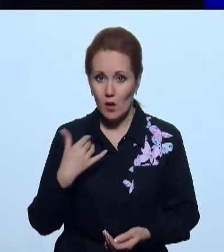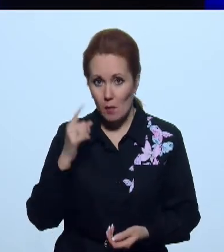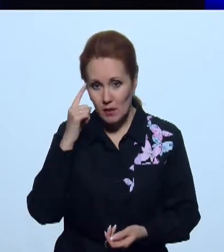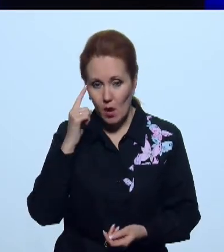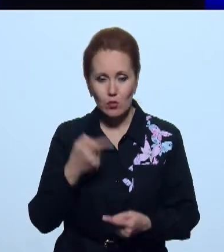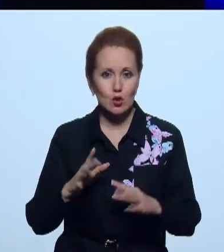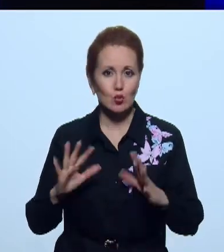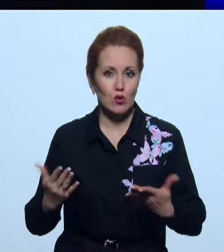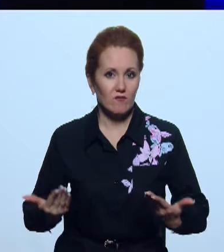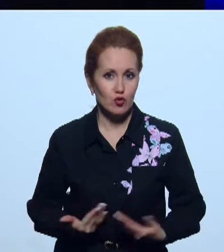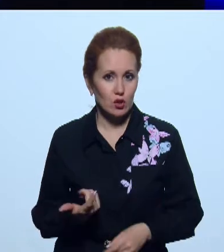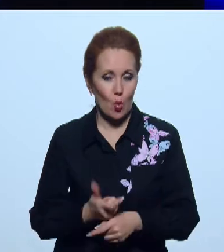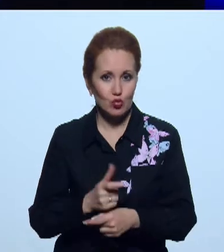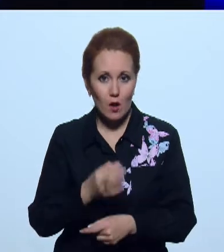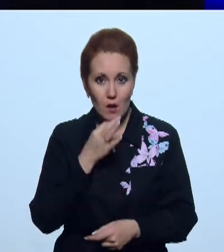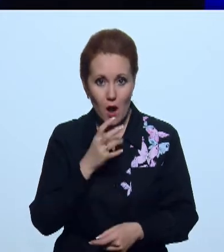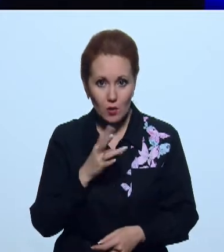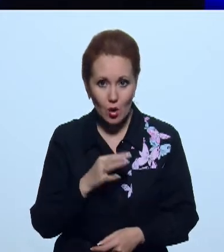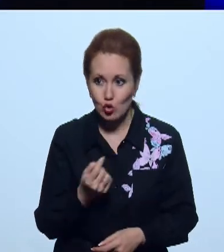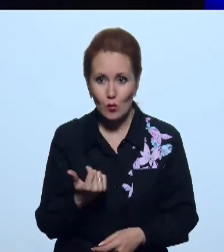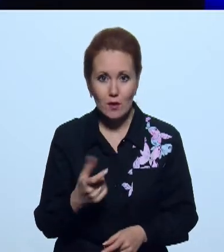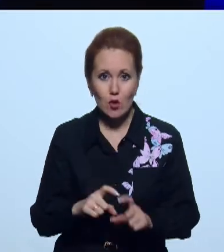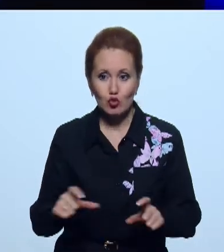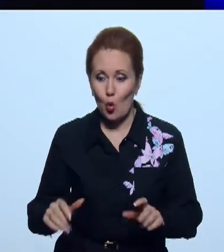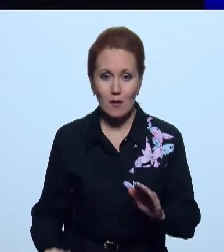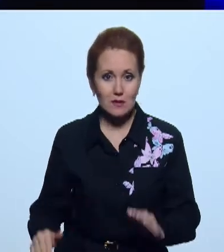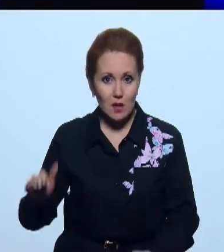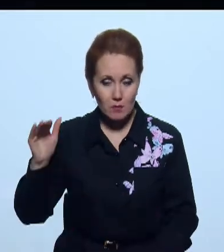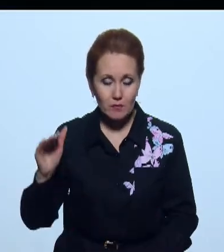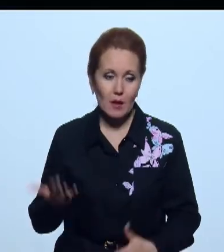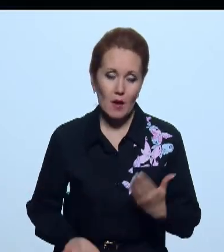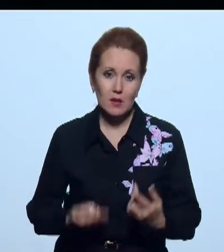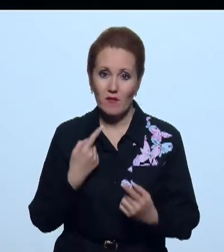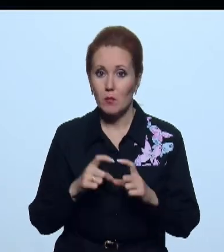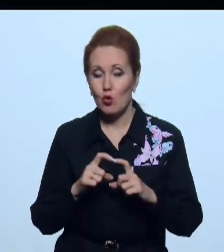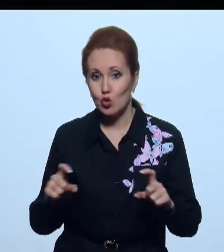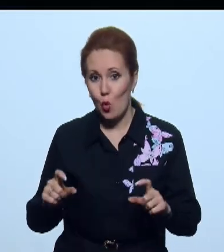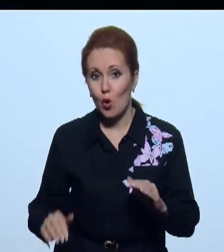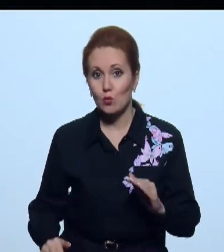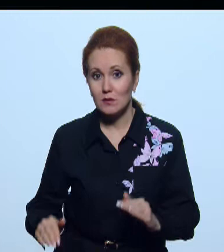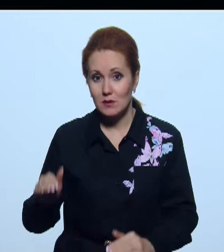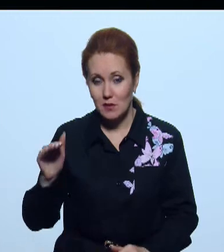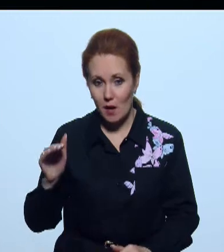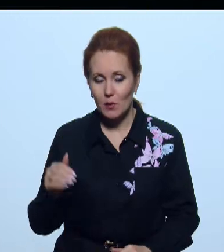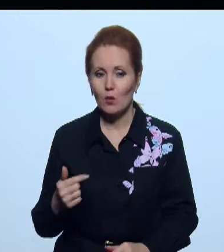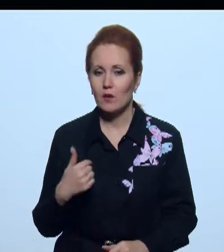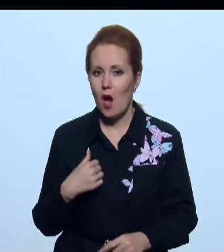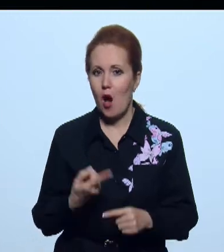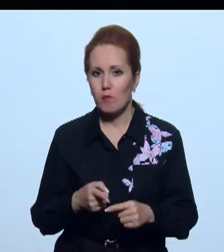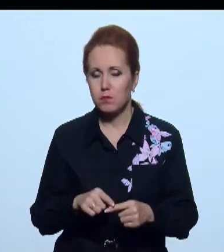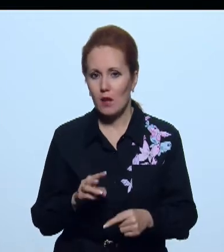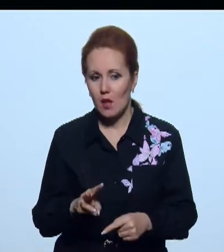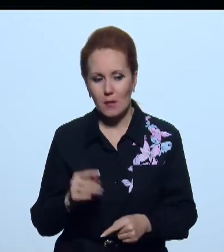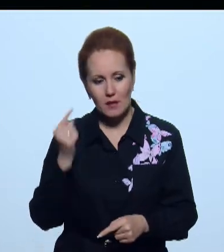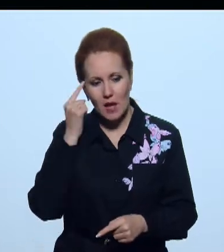случилось вообще в жизни очень рано. Чуть ли не со школьной скамьи. Ну, если говорить про школьную скамью, я об этом